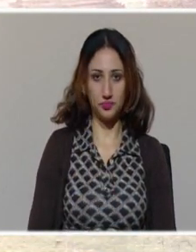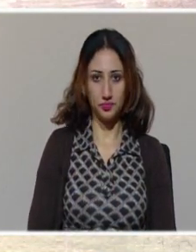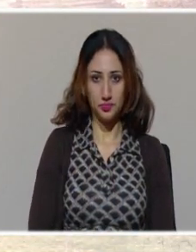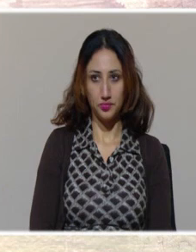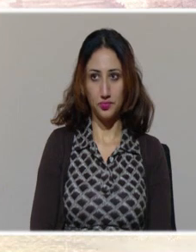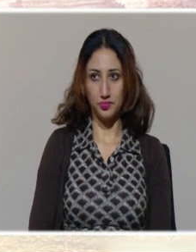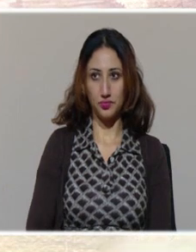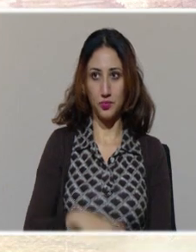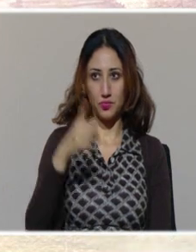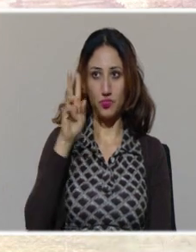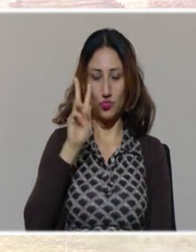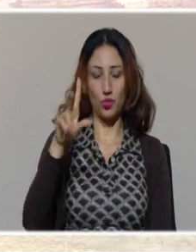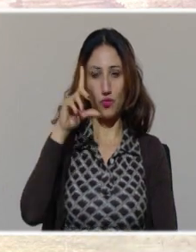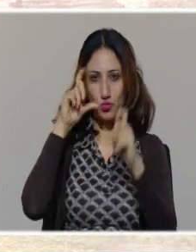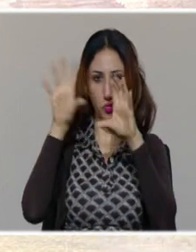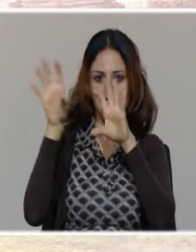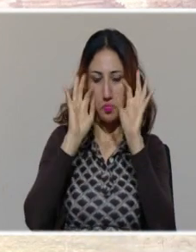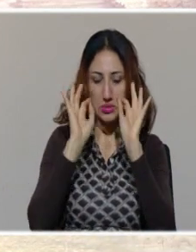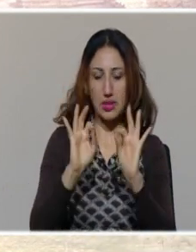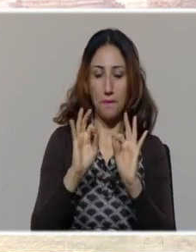الحاج رفاعي معقوله ما شافوش ده يعني ما نحن يعني